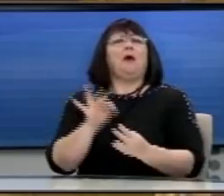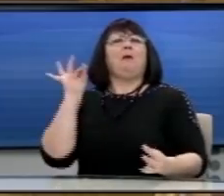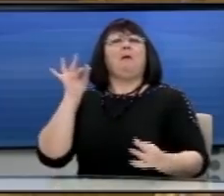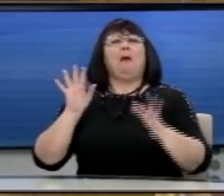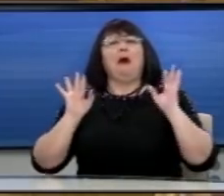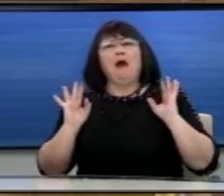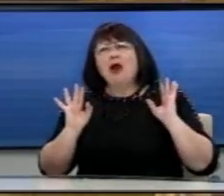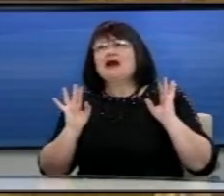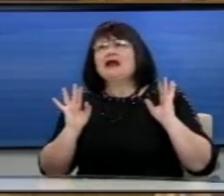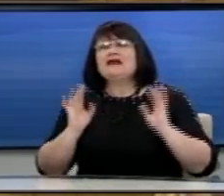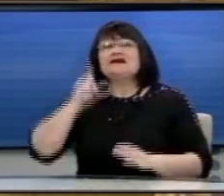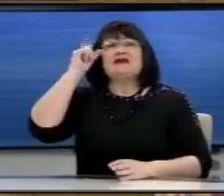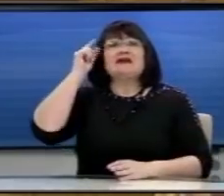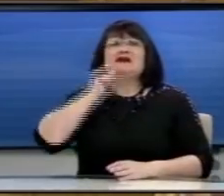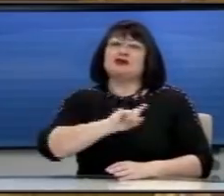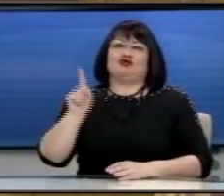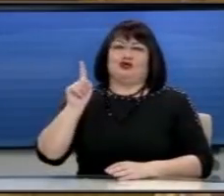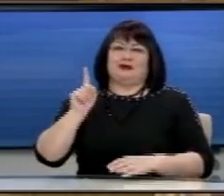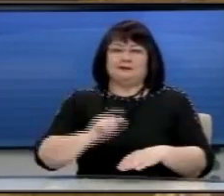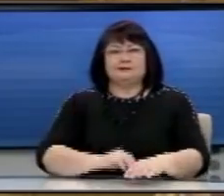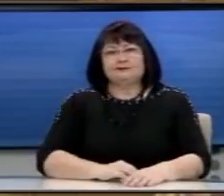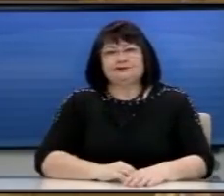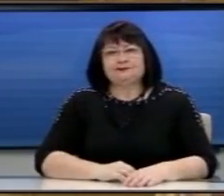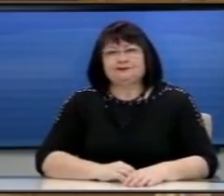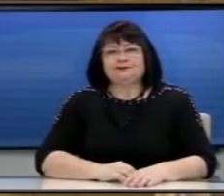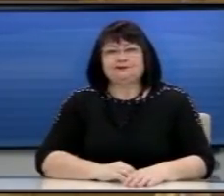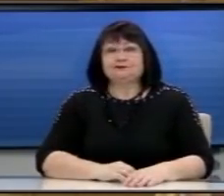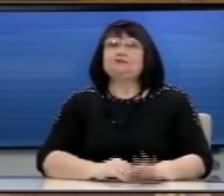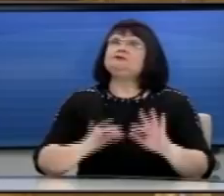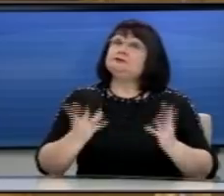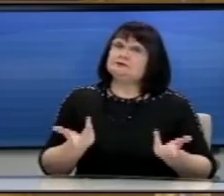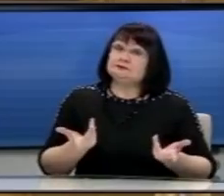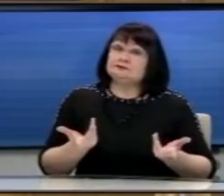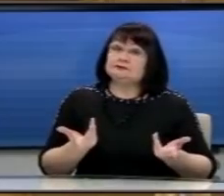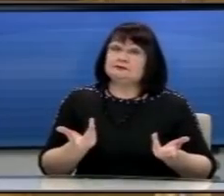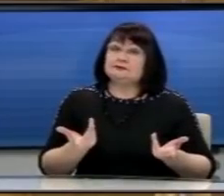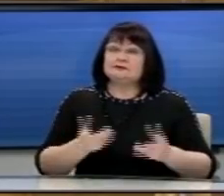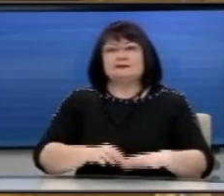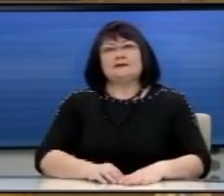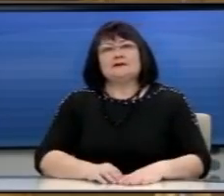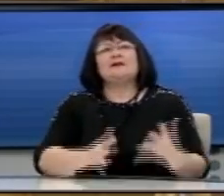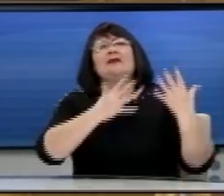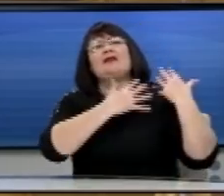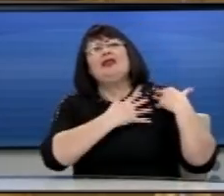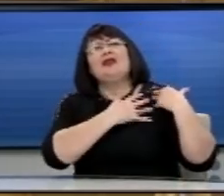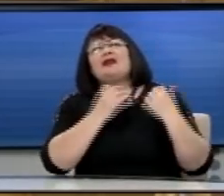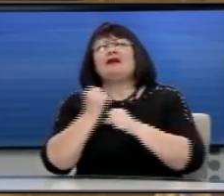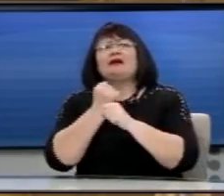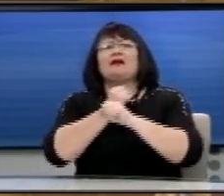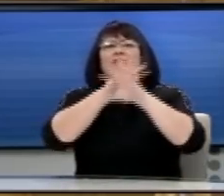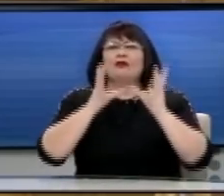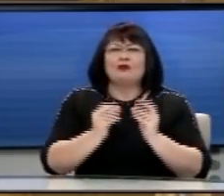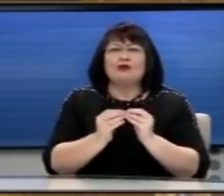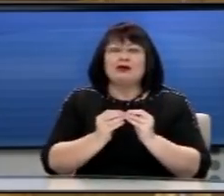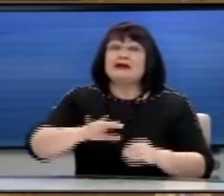και όχι φοιτητές. Αλλά επειδή και ο φόρτος των καθηκόντων σας ίσως να